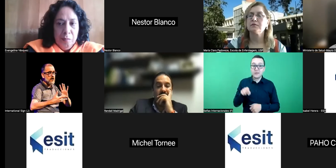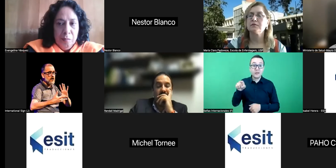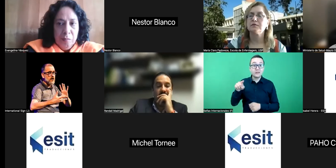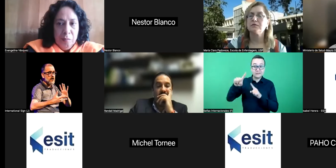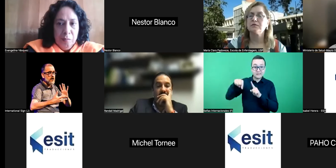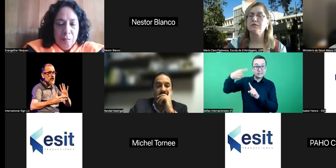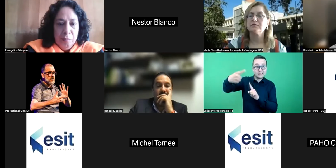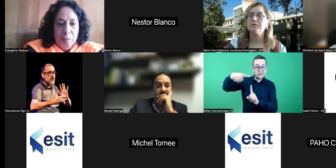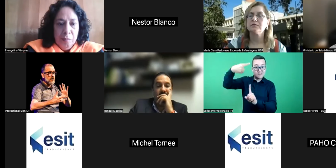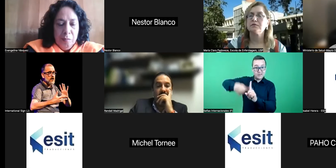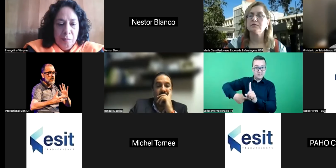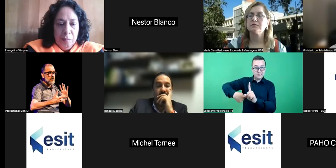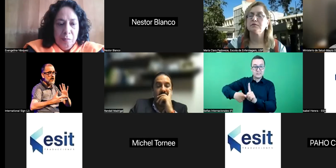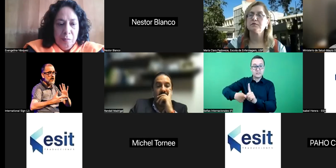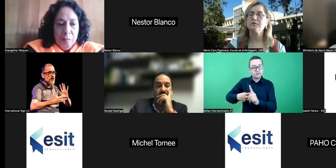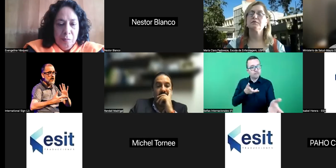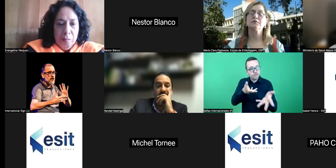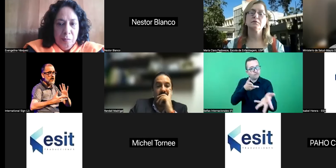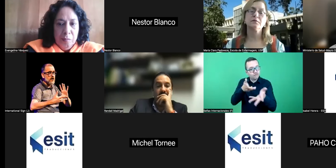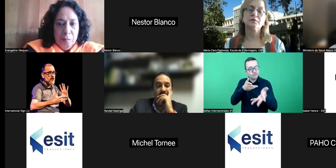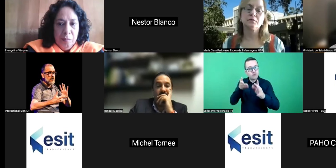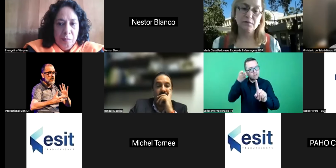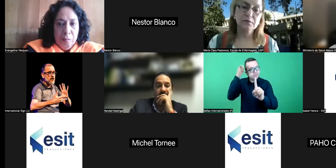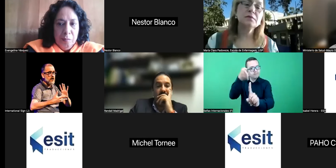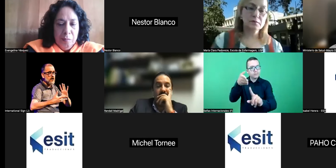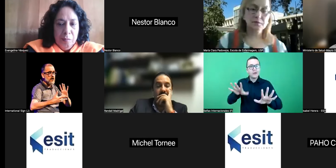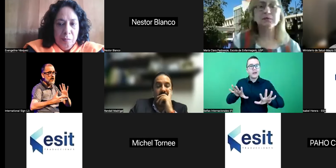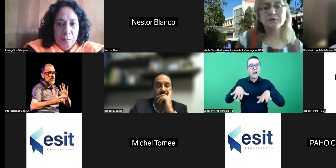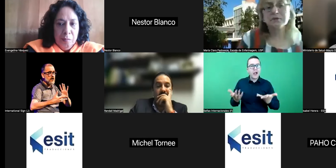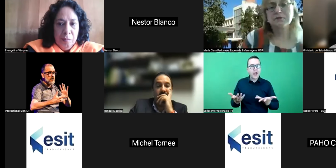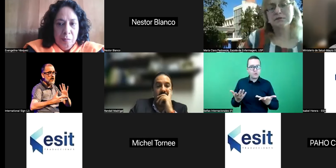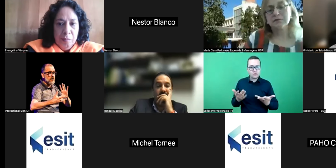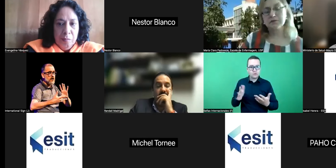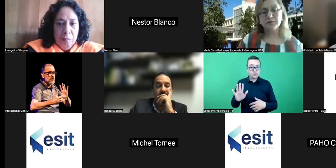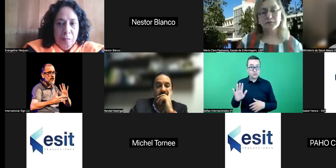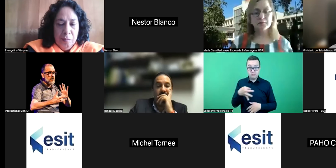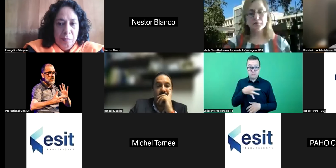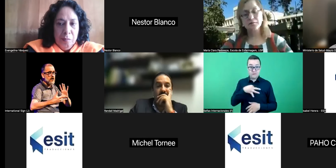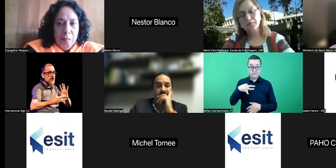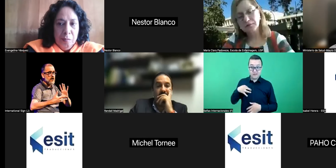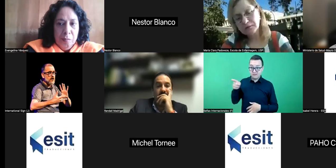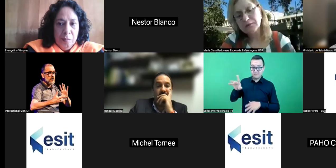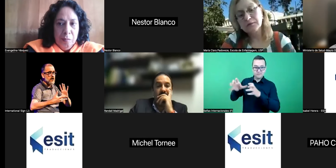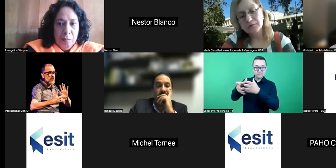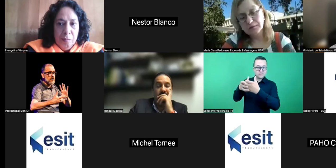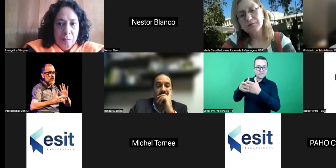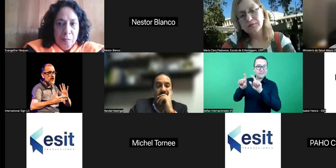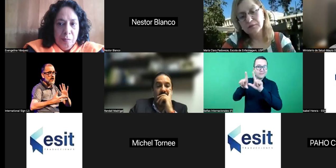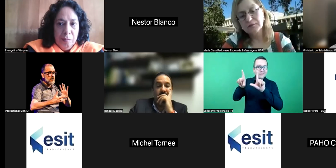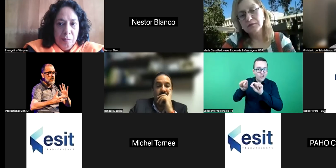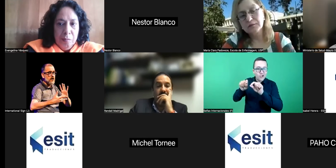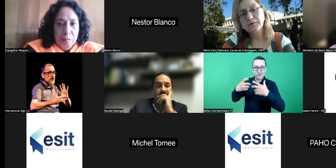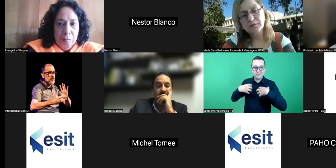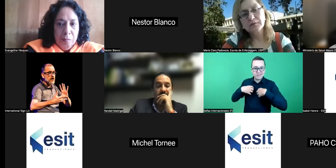On va avoir ce webinaire en octobre. On va aborder les réglementations du secteur